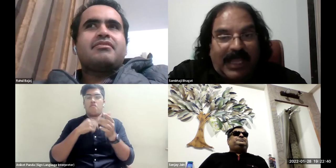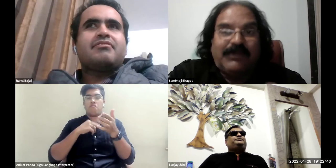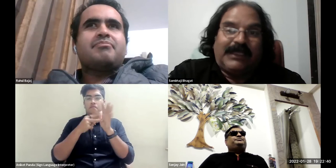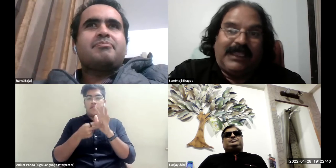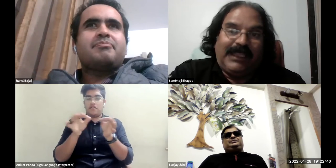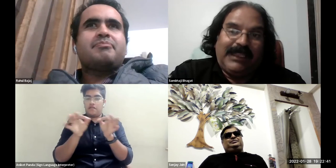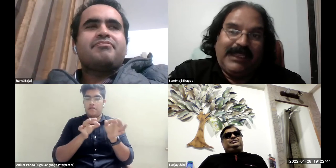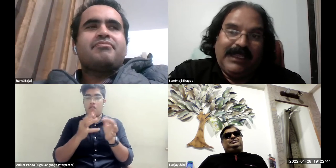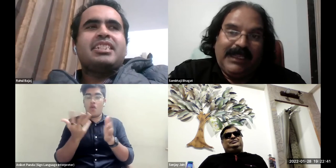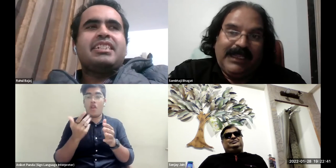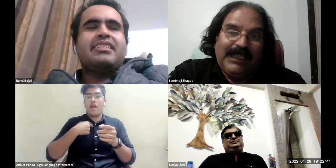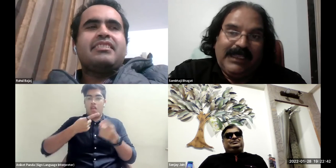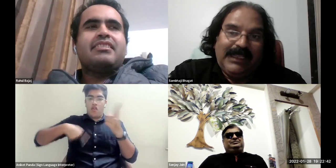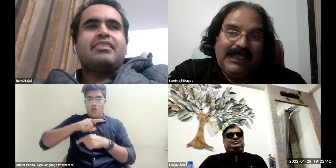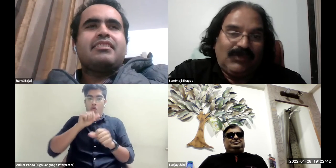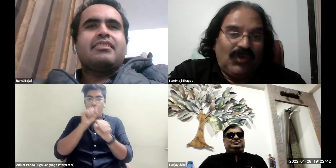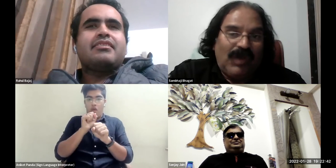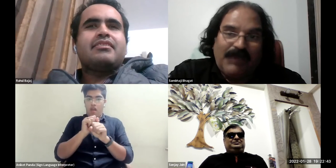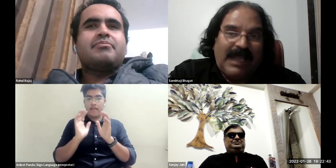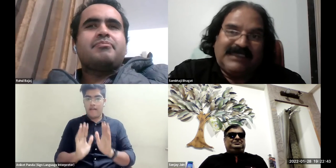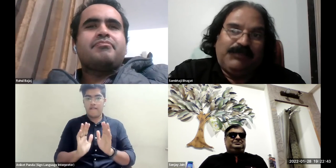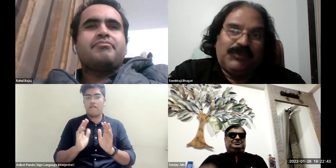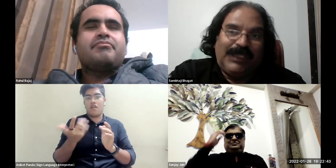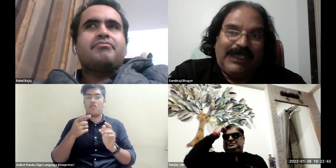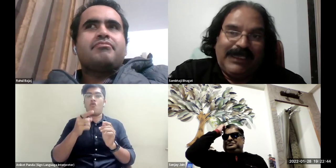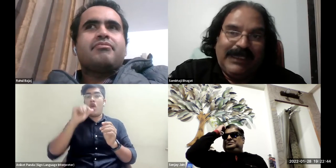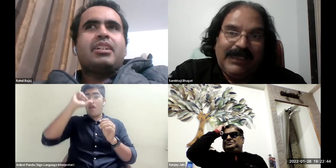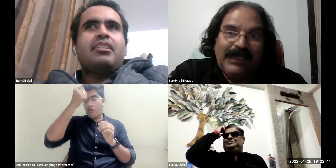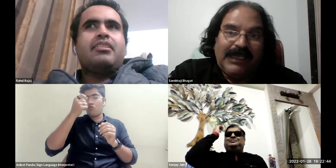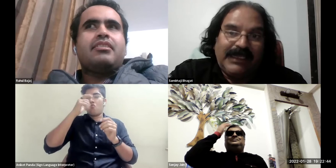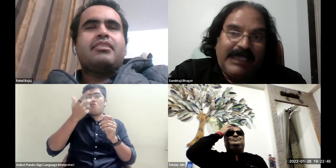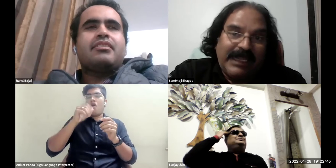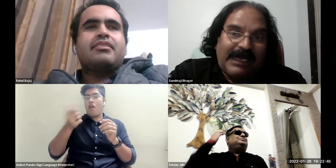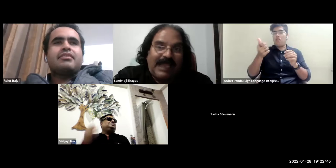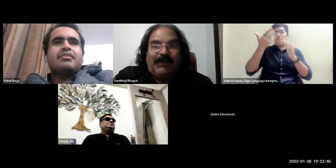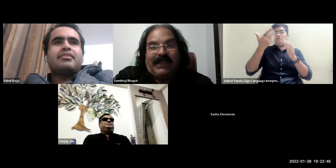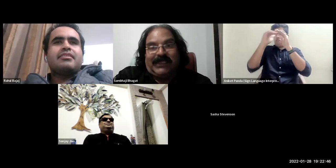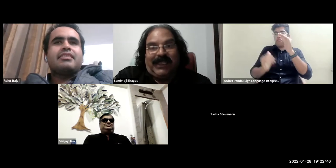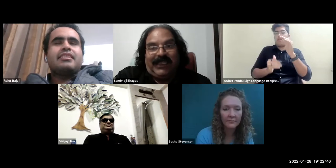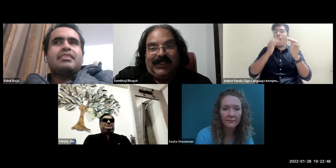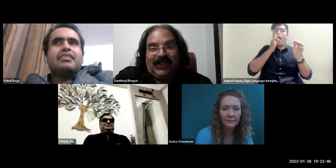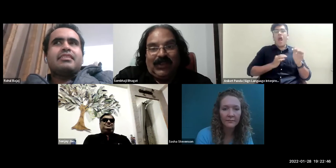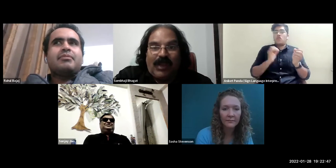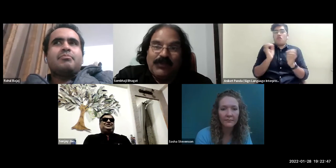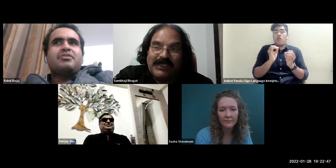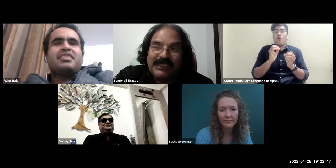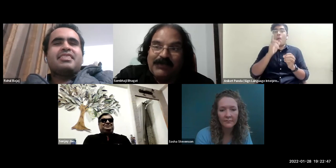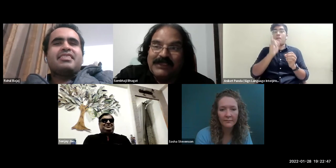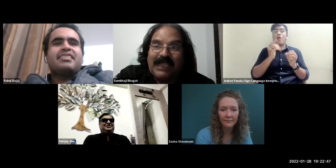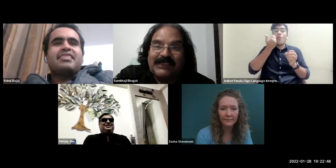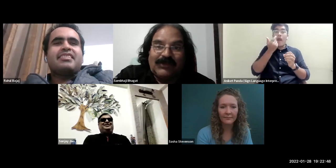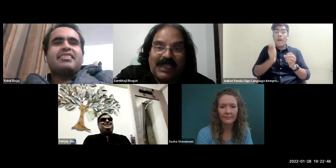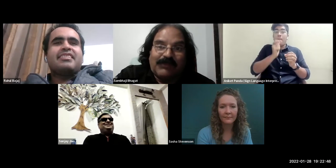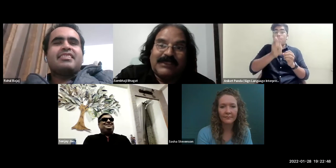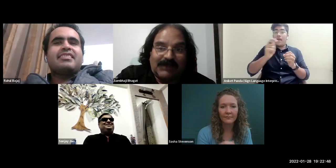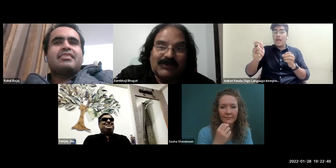हम काम करते हैं जी तो आप कास्ट नहीं पूछते हैं, हाँ, लेकिन हाँ, देने का टाइम आ जाता है तो आप अब बोलते हैं कि पूछते आपका हैं।